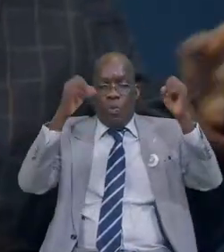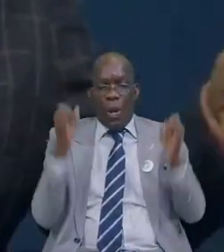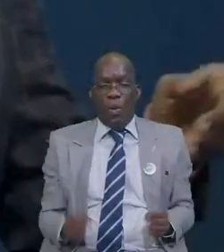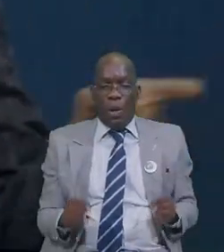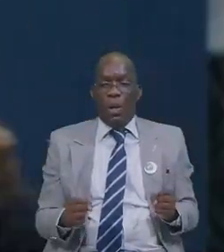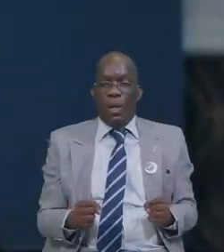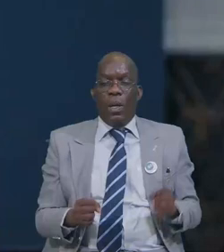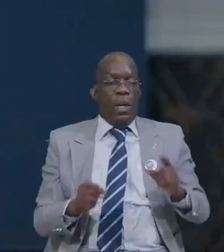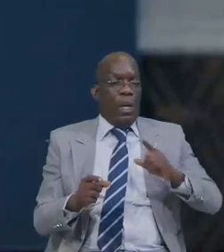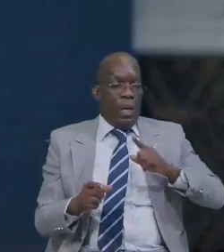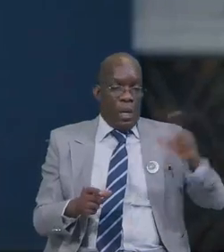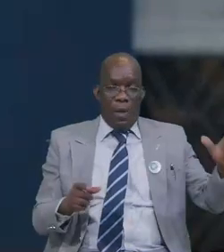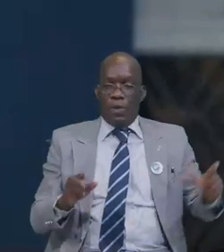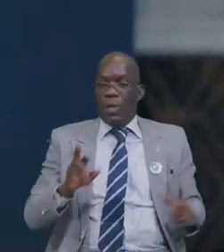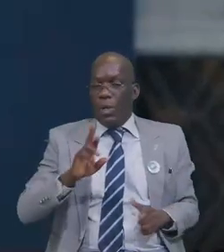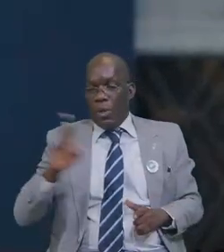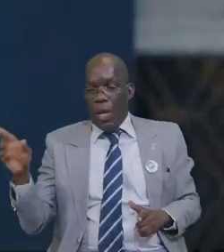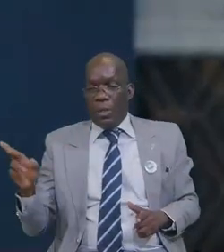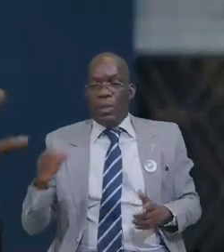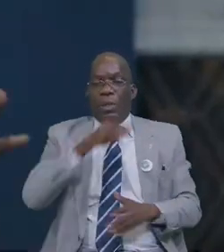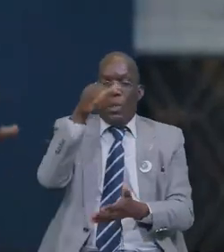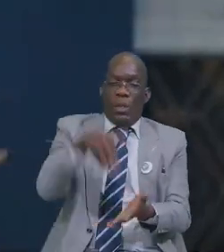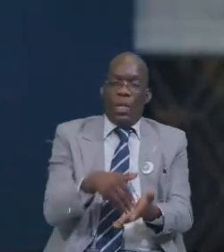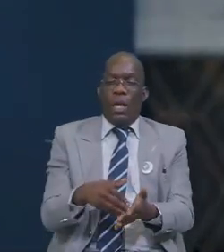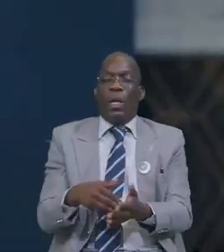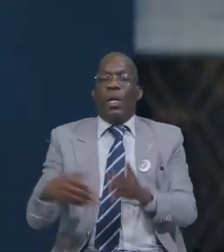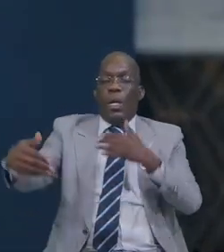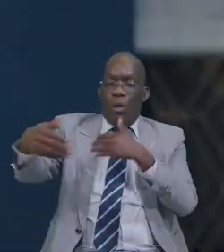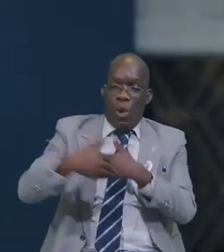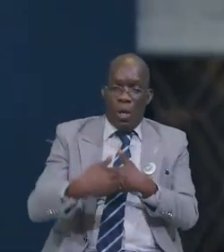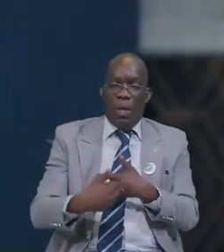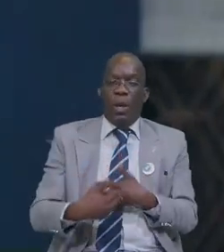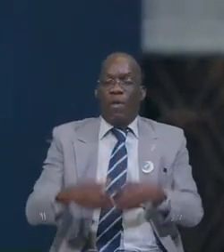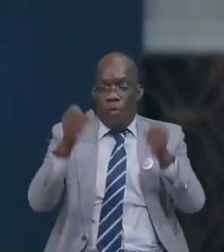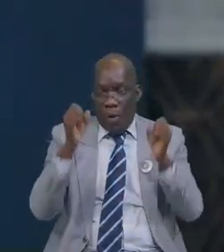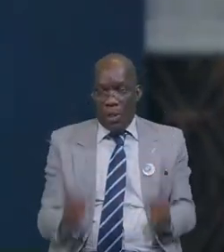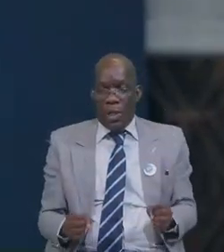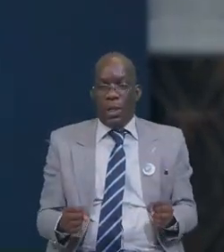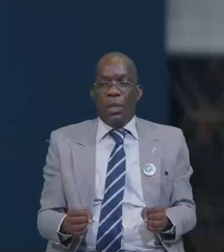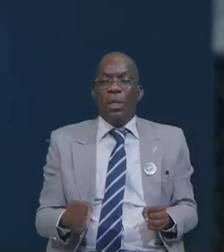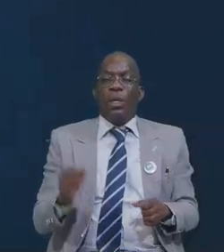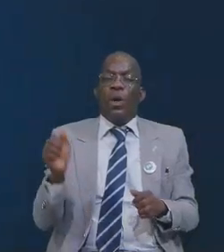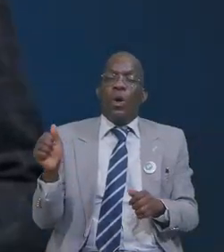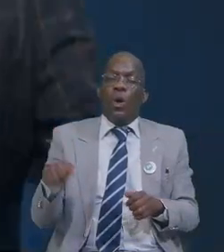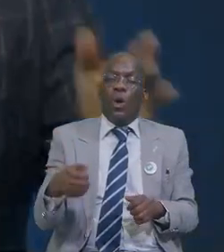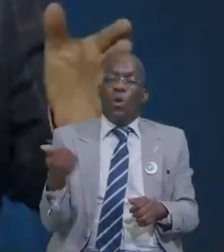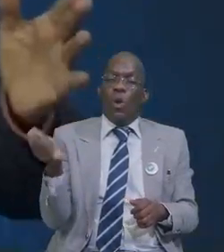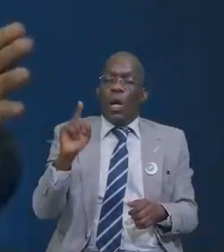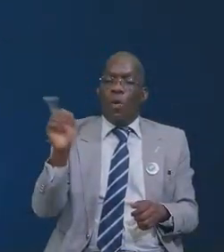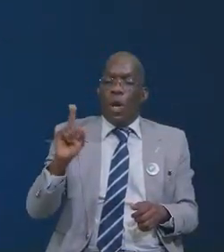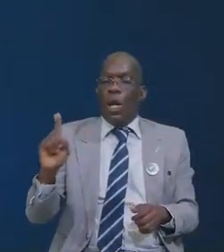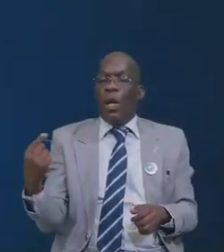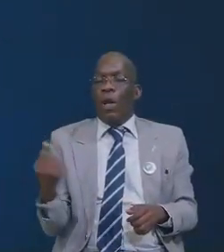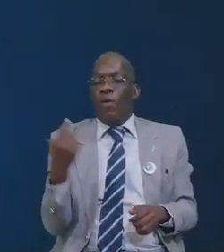La foule, à gauche, à droite, au milieu, devant, derrière. La puissance, la force atteignait tout le monde. N'importe où tu es ce